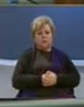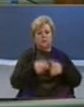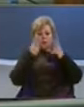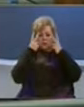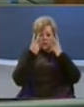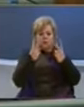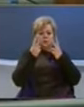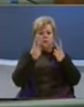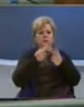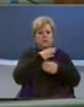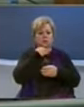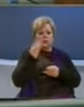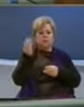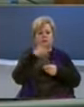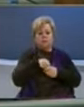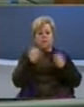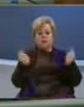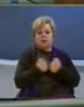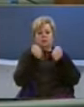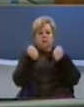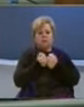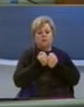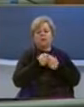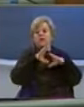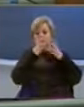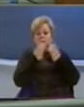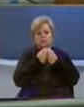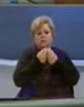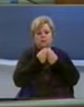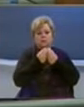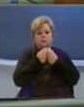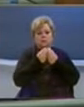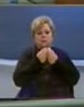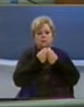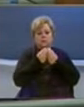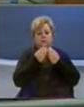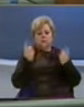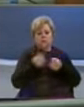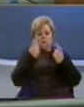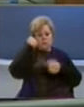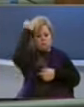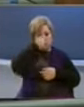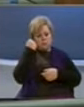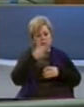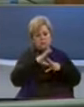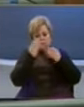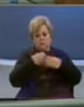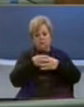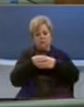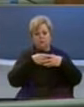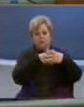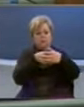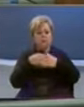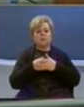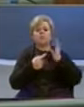rëndësishme për të qenë pjesë aktive dhe për të qenë pjesë e gjitha proceseve që ne po kalojmë në Kosovë. Besoj që gjitha komunitetet tjera e